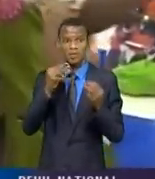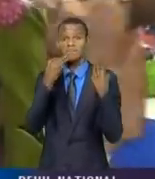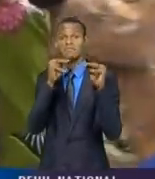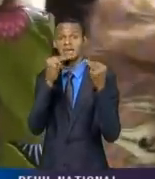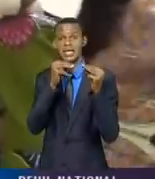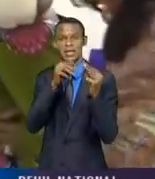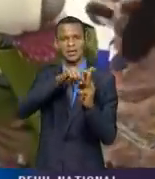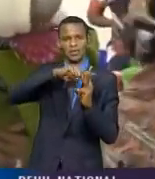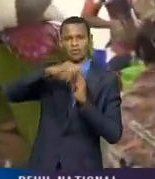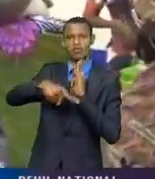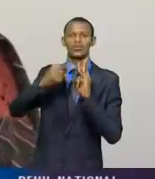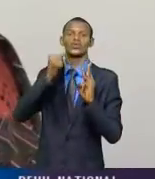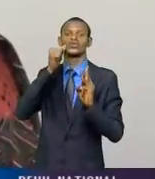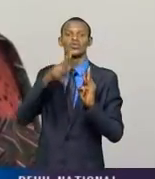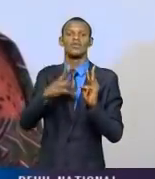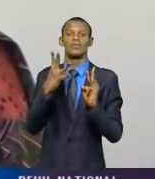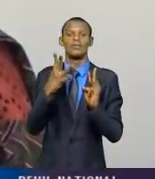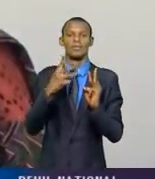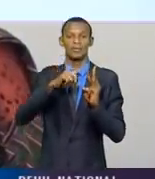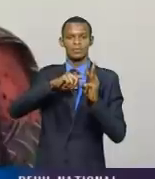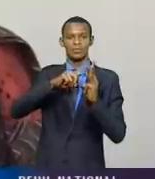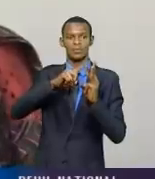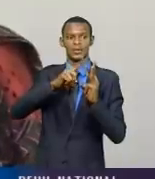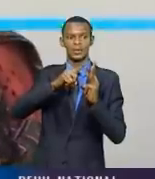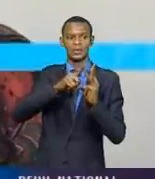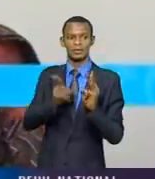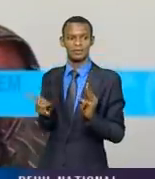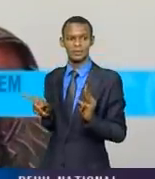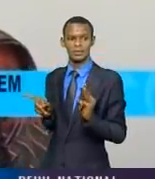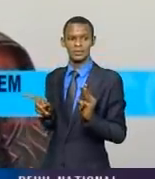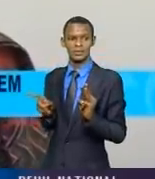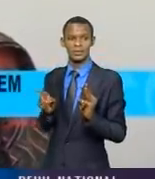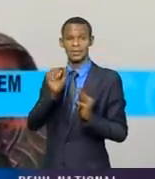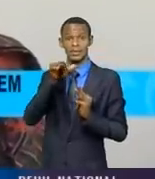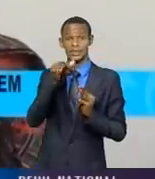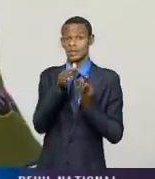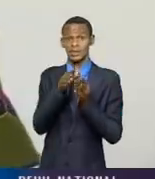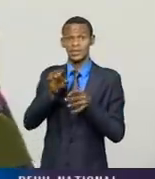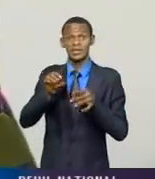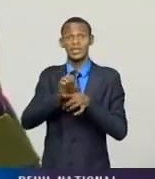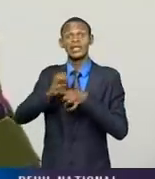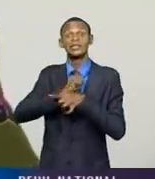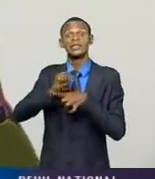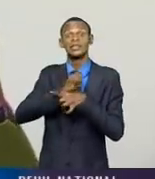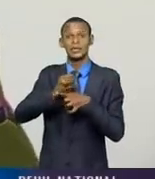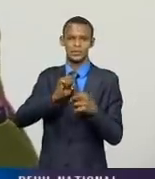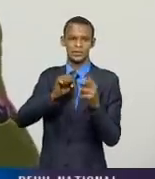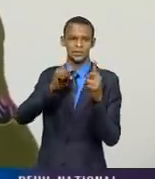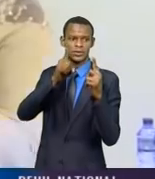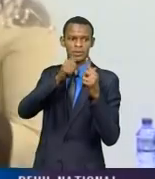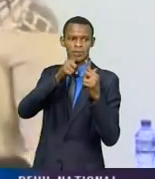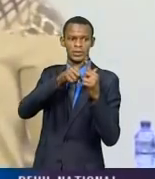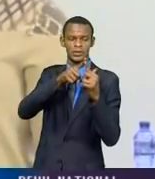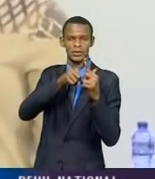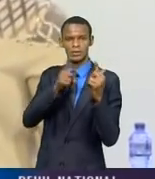heureusement sa langue arabe ou est désormais directrice exécutive de cette structure elle sert est secondé par michel mans coco et